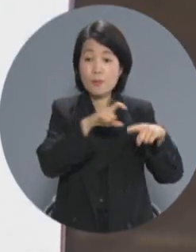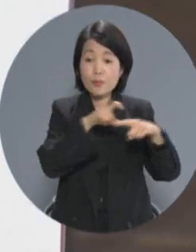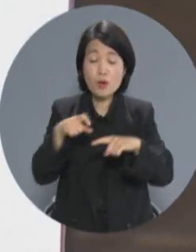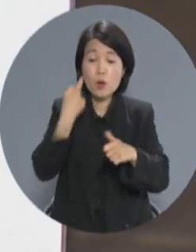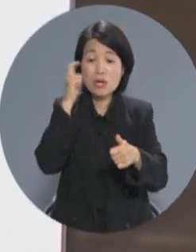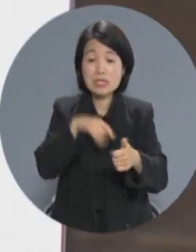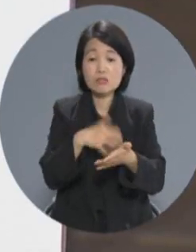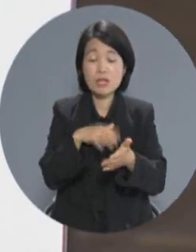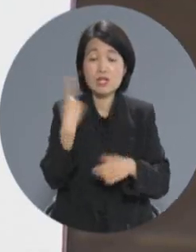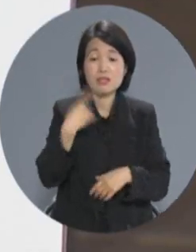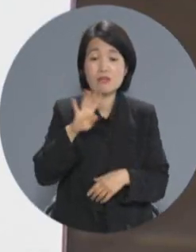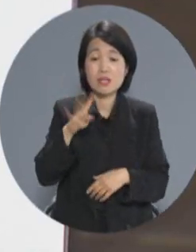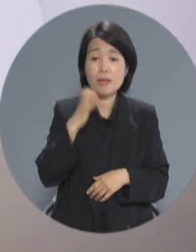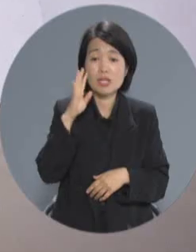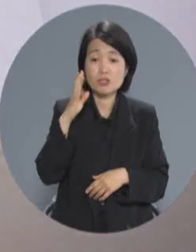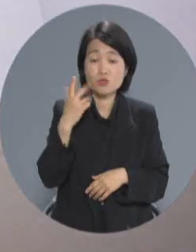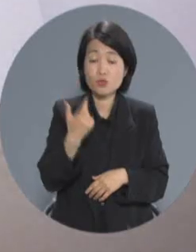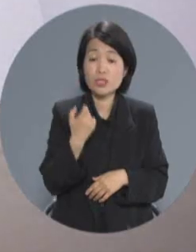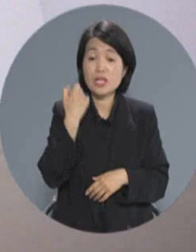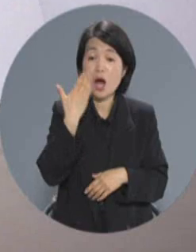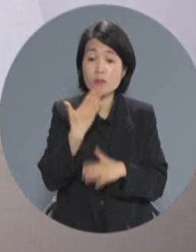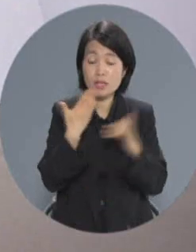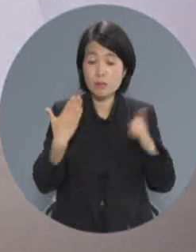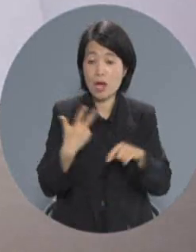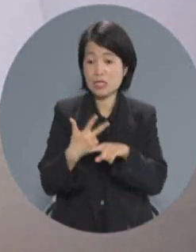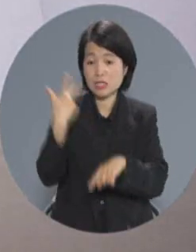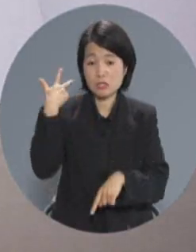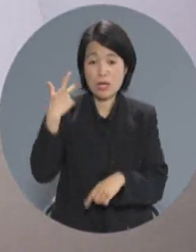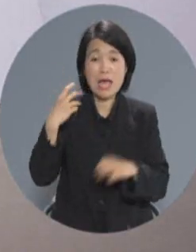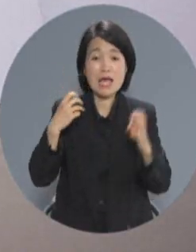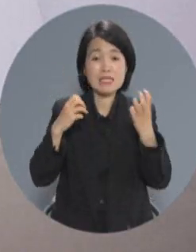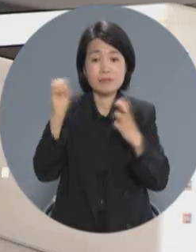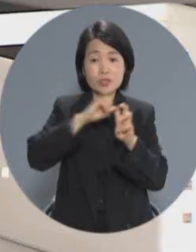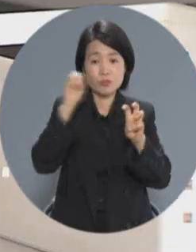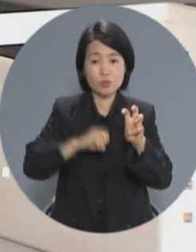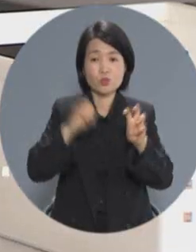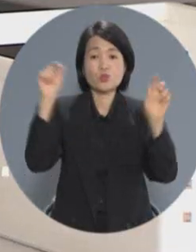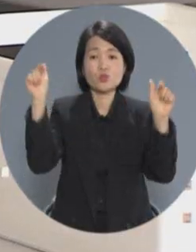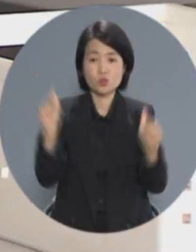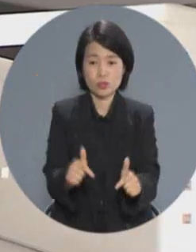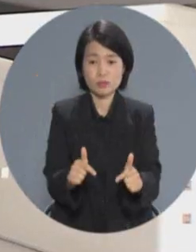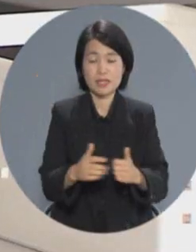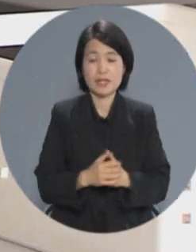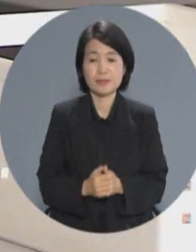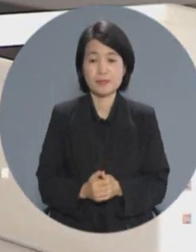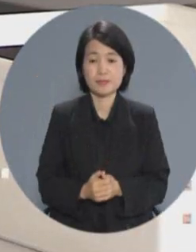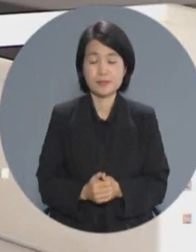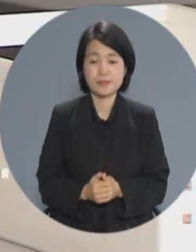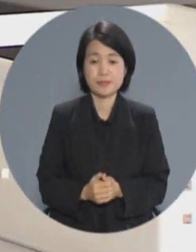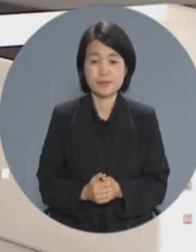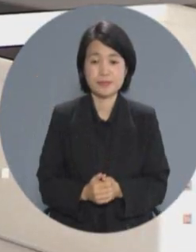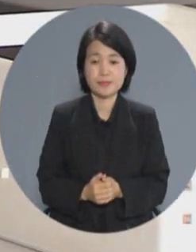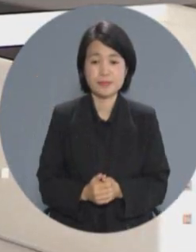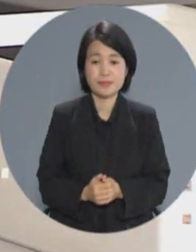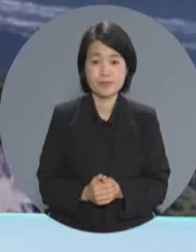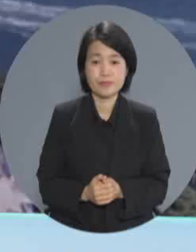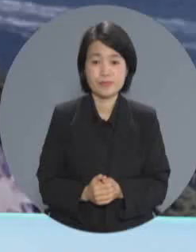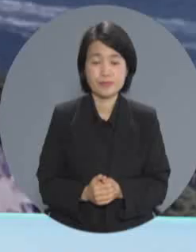확진자는 1,459명으로 전주에 비해 30%가량 감소했습니다.